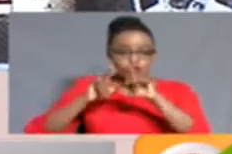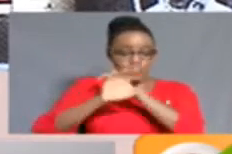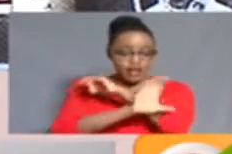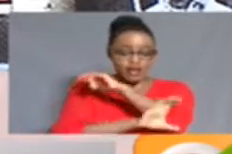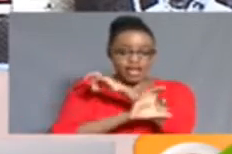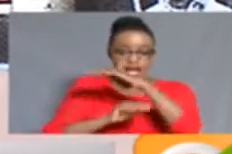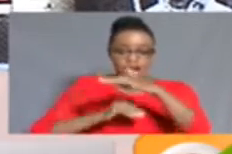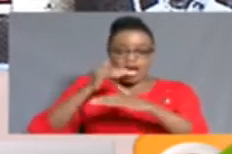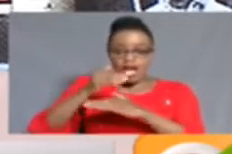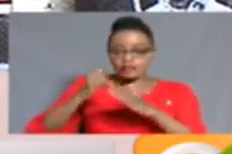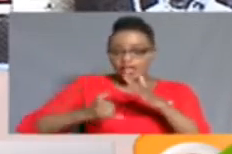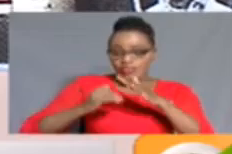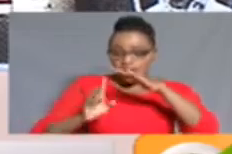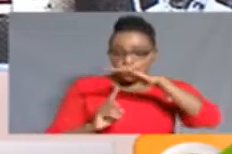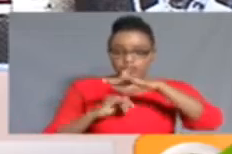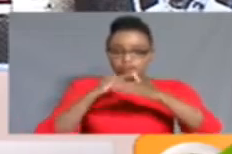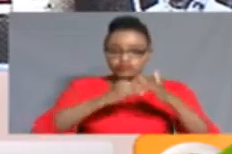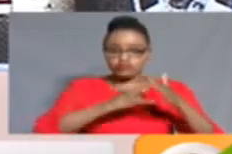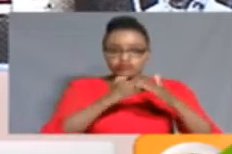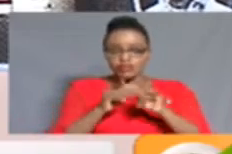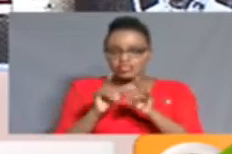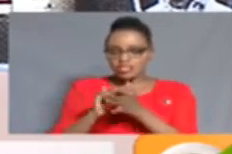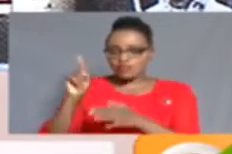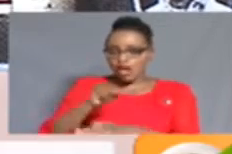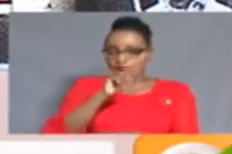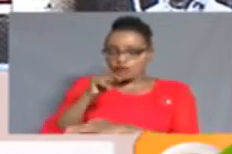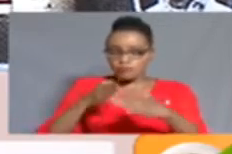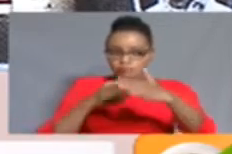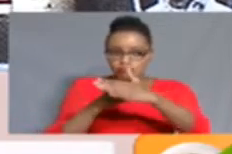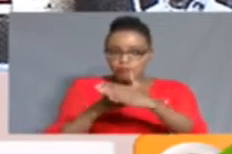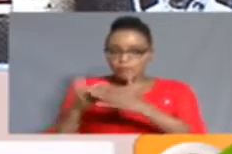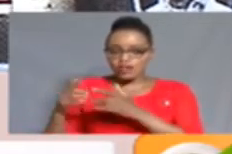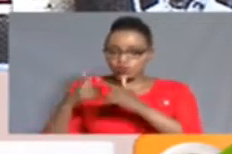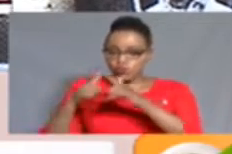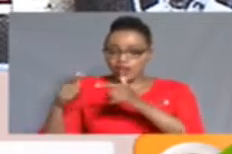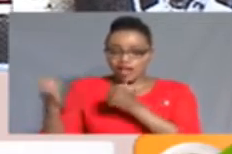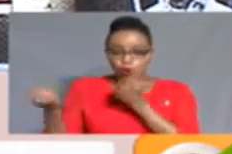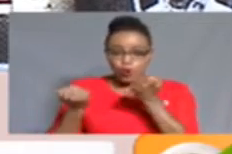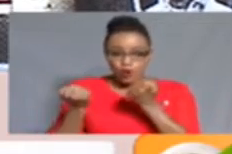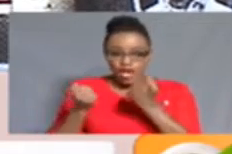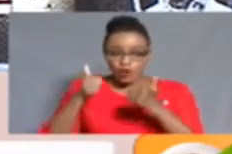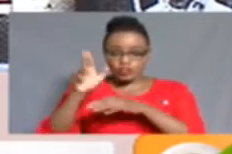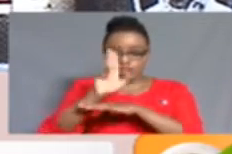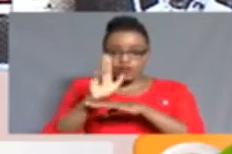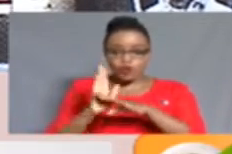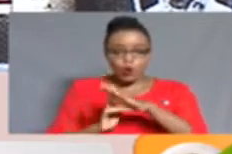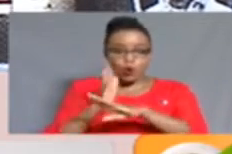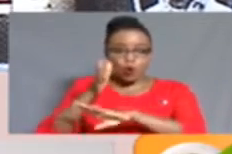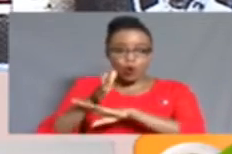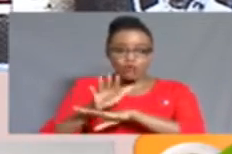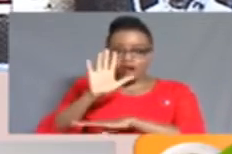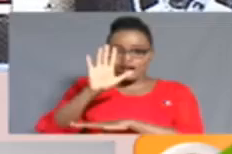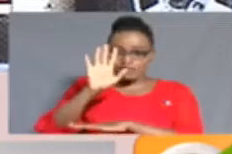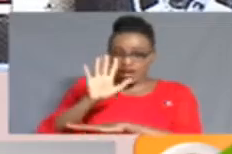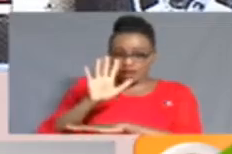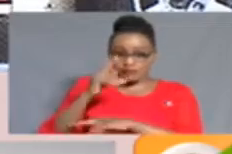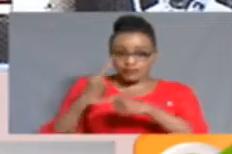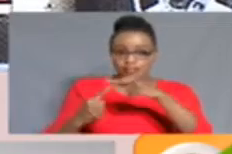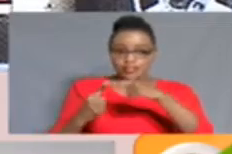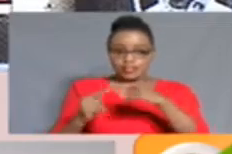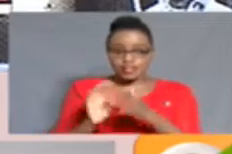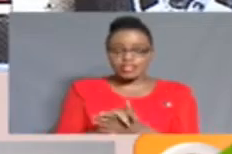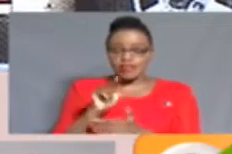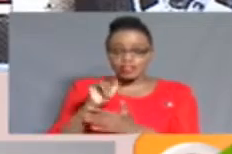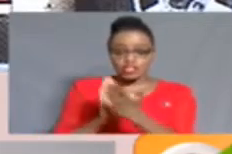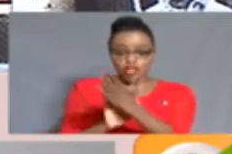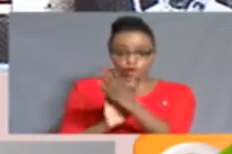ya Viwanda kufutilia mbali pendekezo la kupiga marufuku kuingizwa nchini kwa magari yaliyotumika kwa zaidi ya miaka mitano.